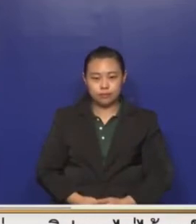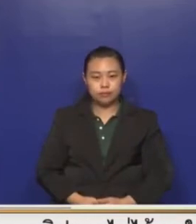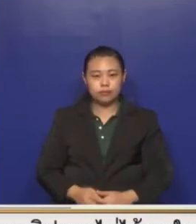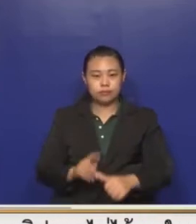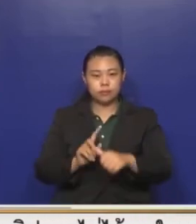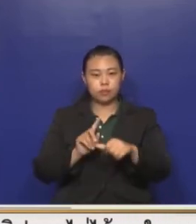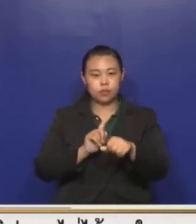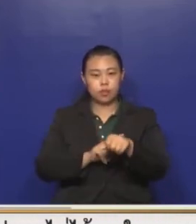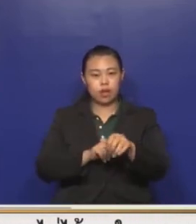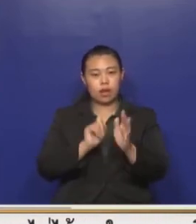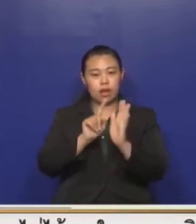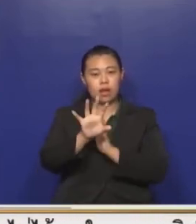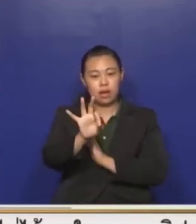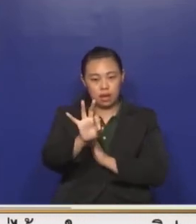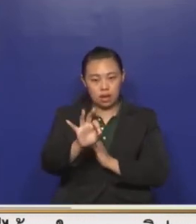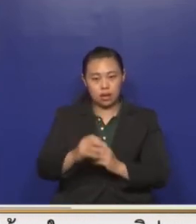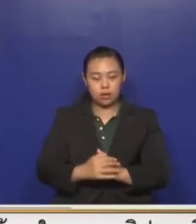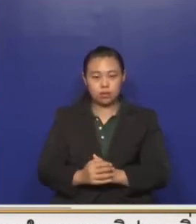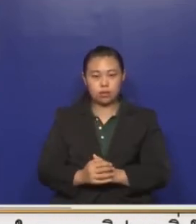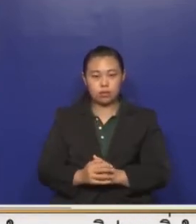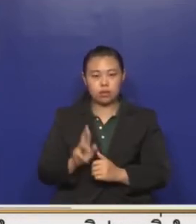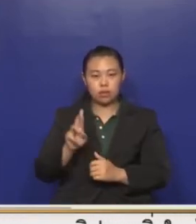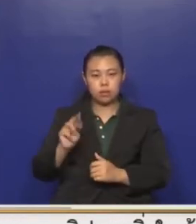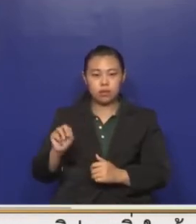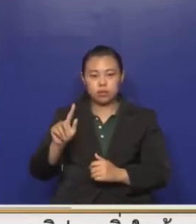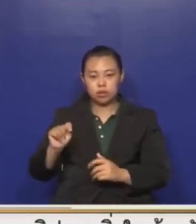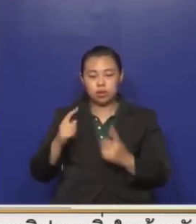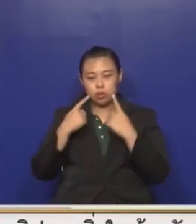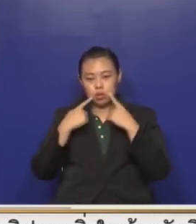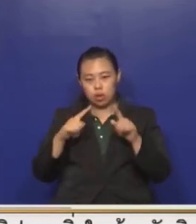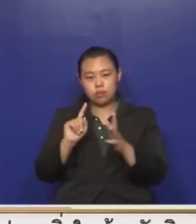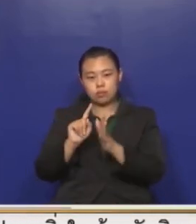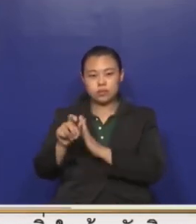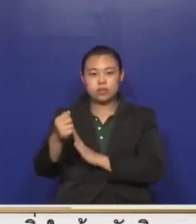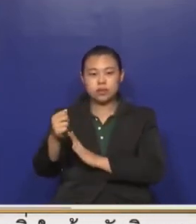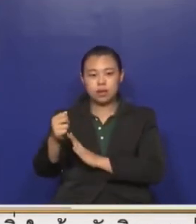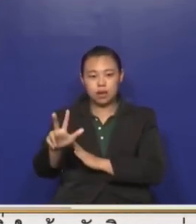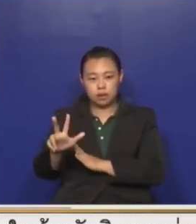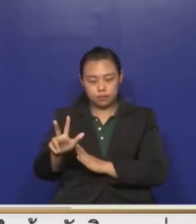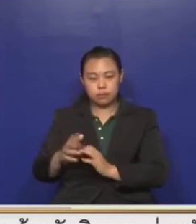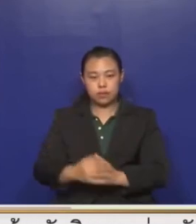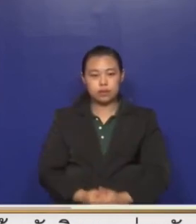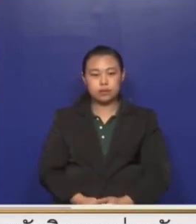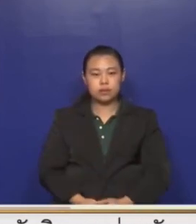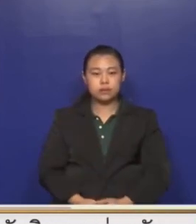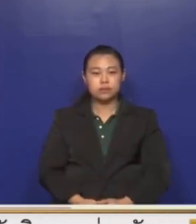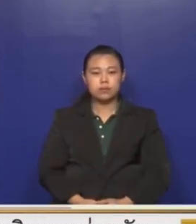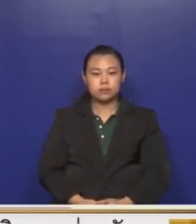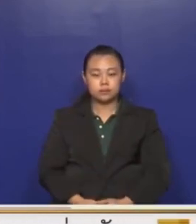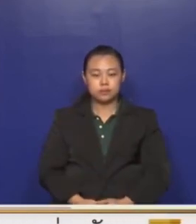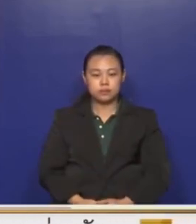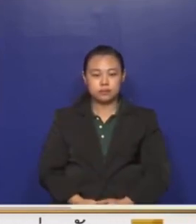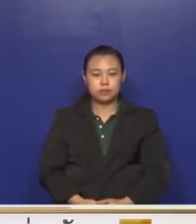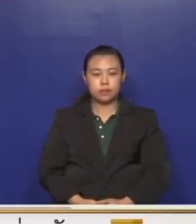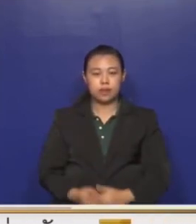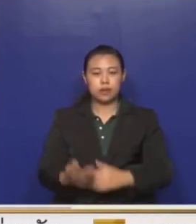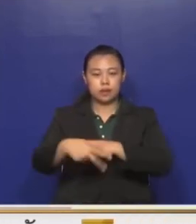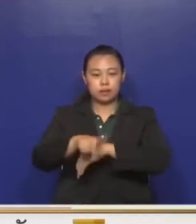เก้นาทีเสร็ปตรีตออกไปใ derivative 13 นาทีเสร็ขอเชิญตอบคำถามสุทายครัเชิญข้ απόกบพระชติ